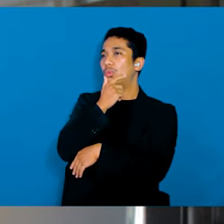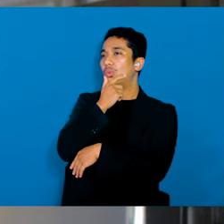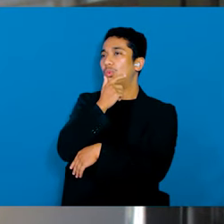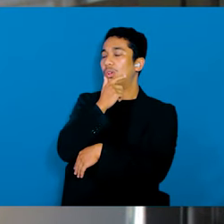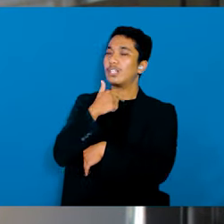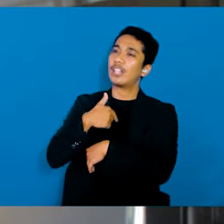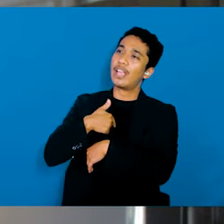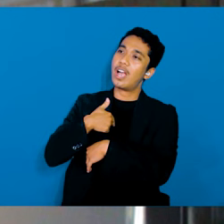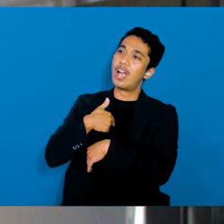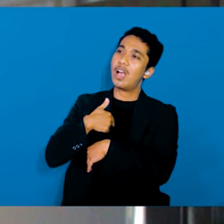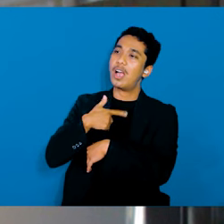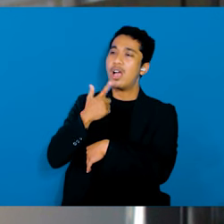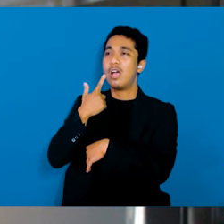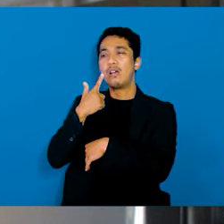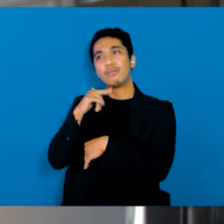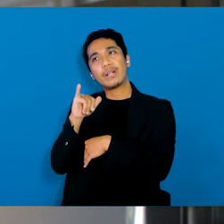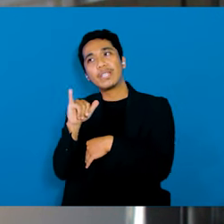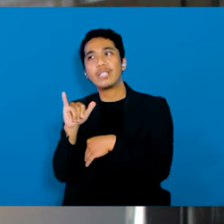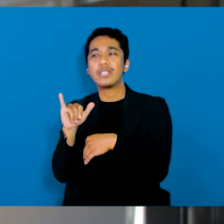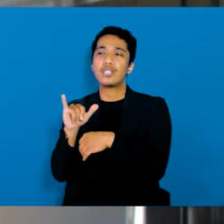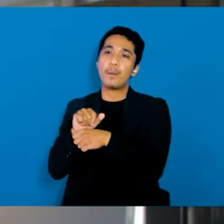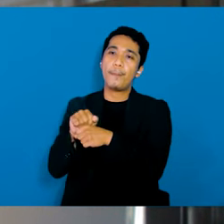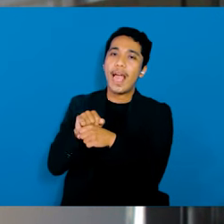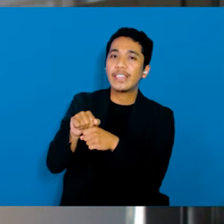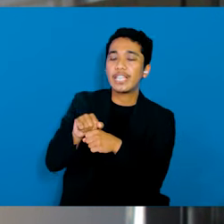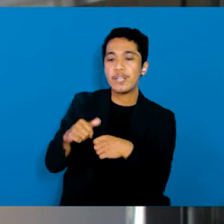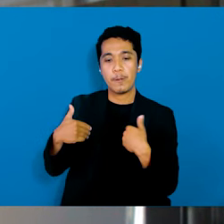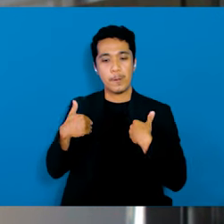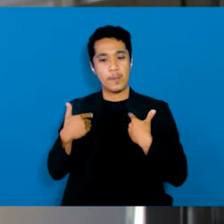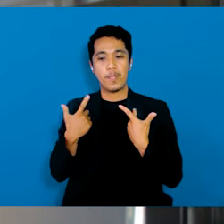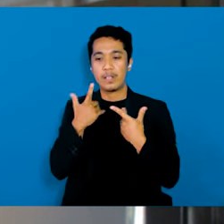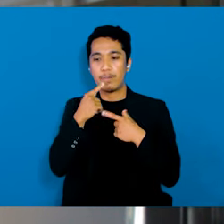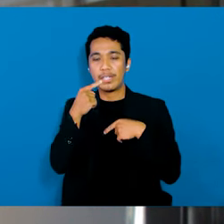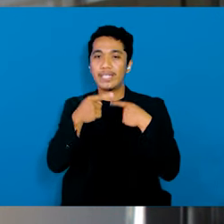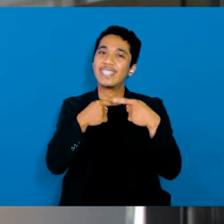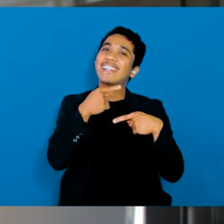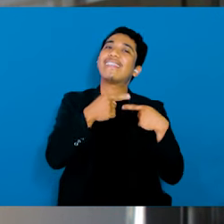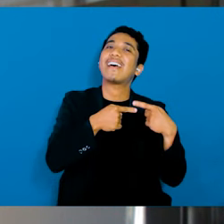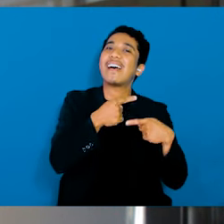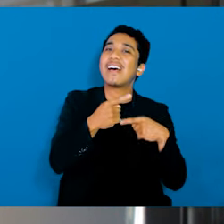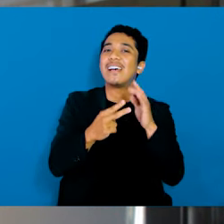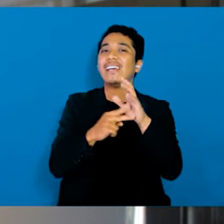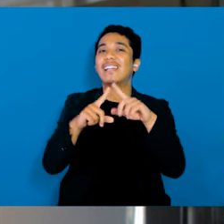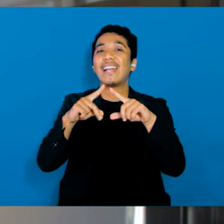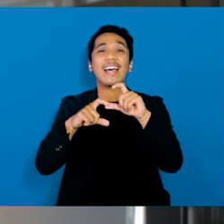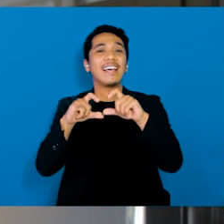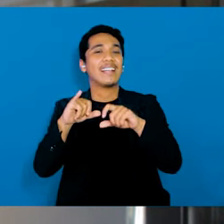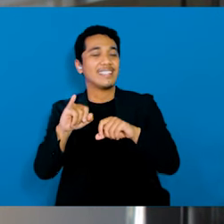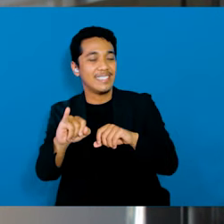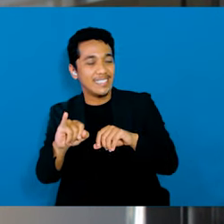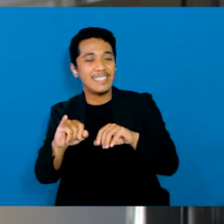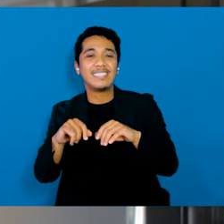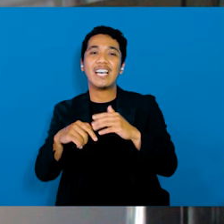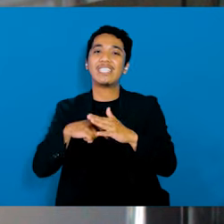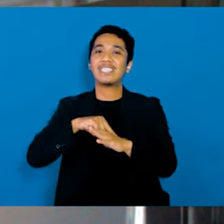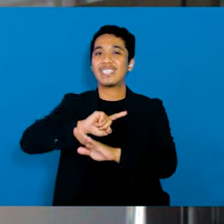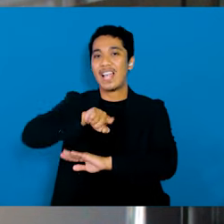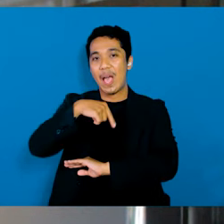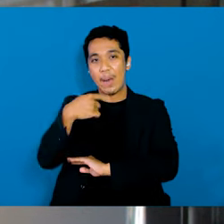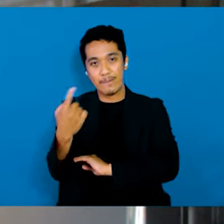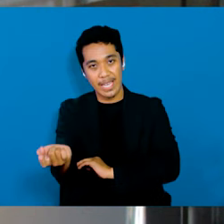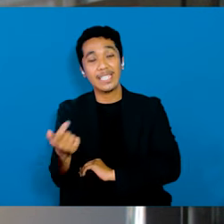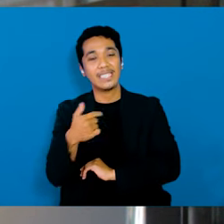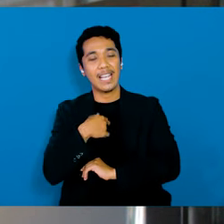kemudian saya jadi berlatih untuk menarasikan, bercerita gitu kan ya. Dan akhirnya